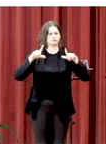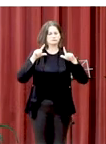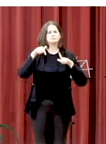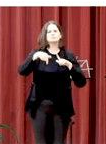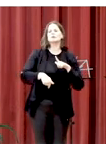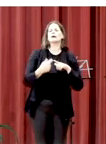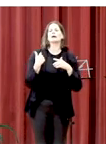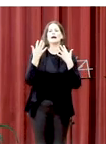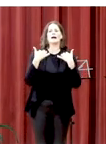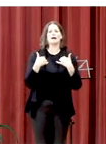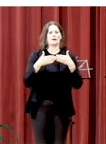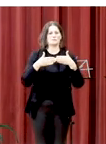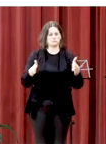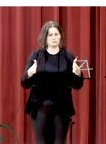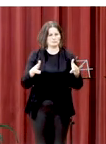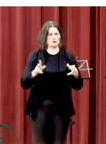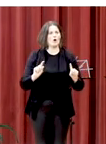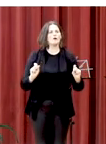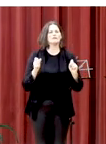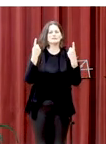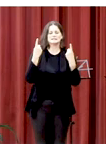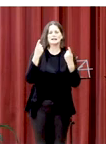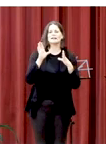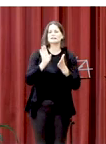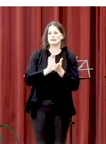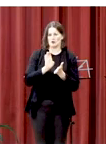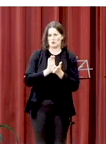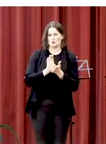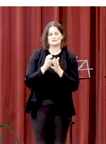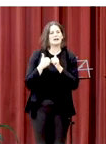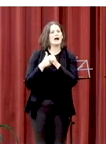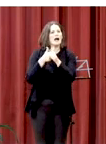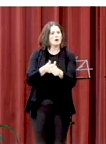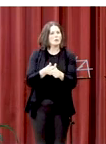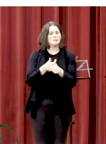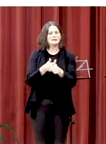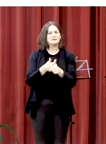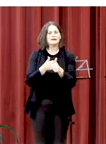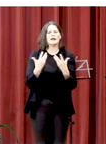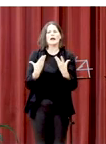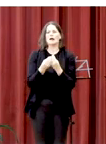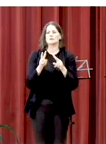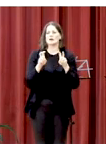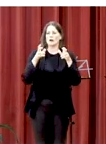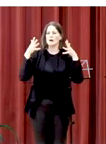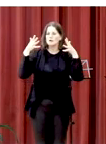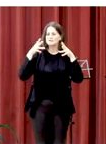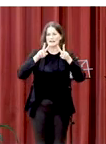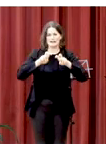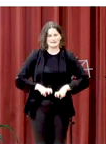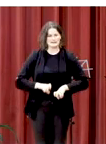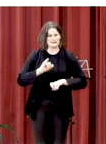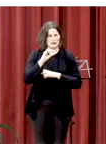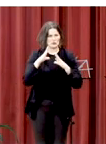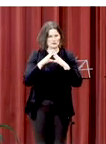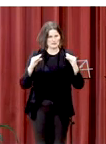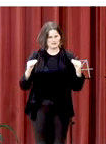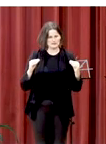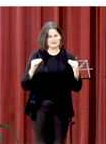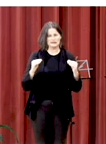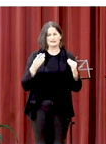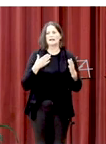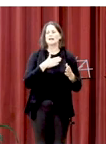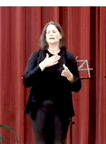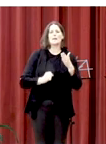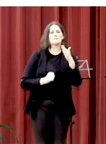l'acte d'inauguració oficial del curs i fer-ho acompanyat de la nova consellera de Recerca i Universitats, la